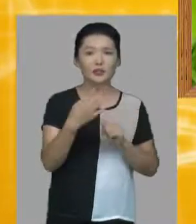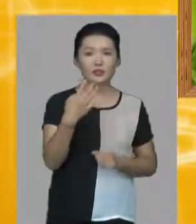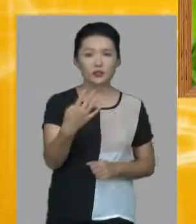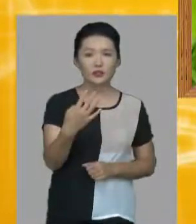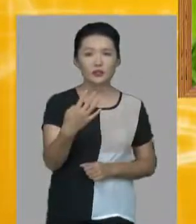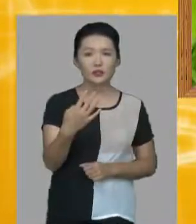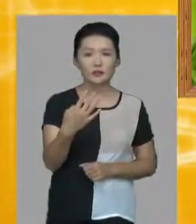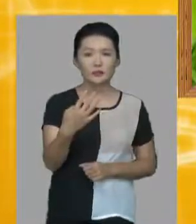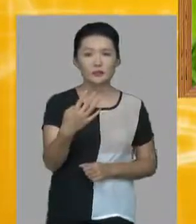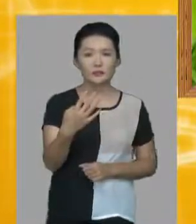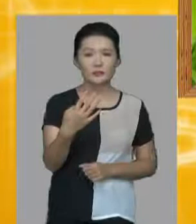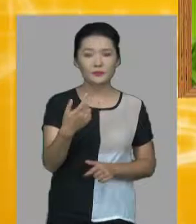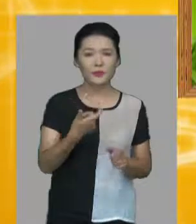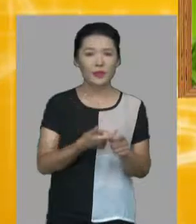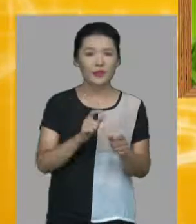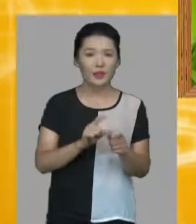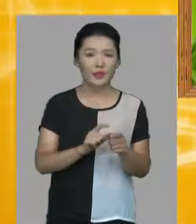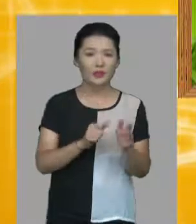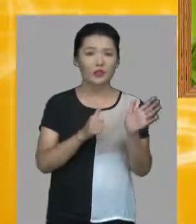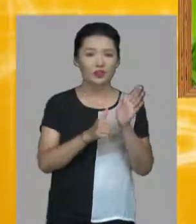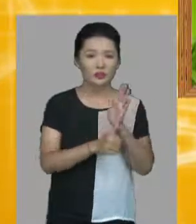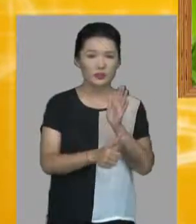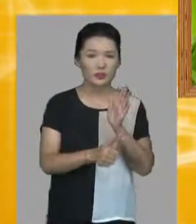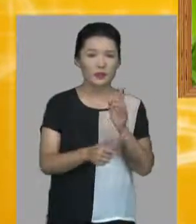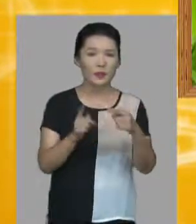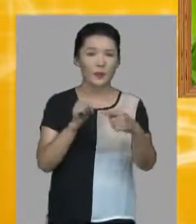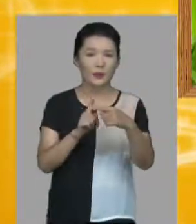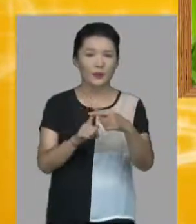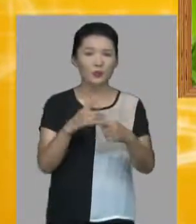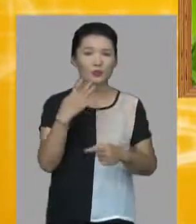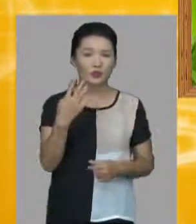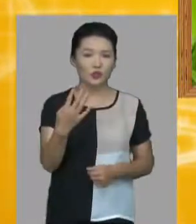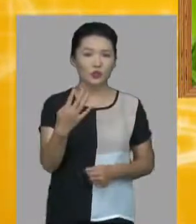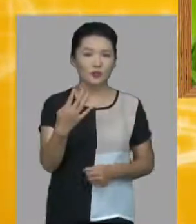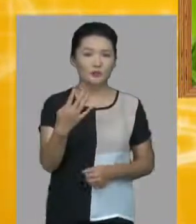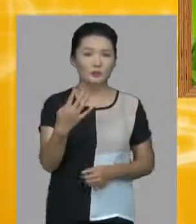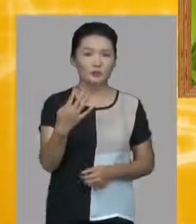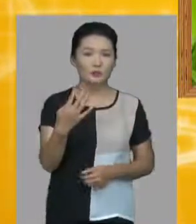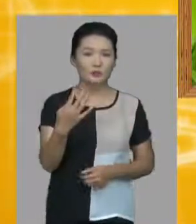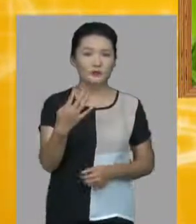64 – это 60 плюс 4.